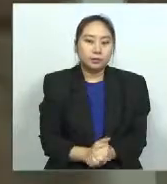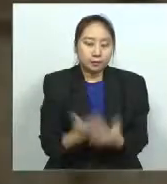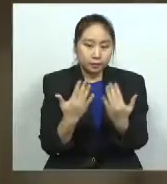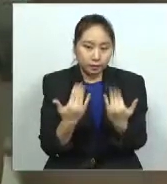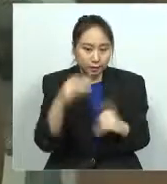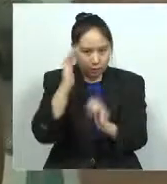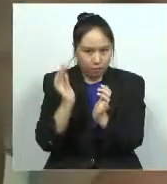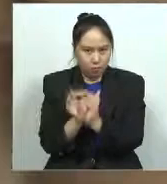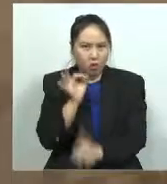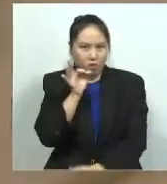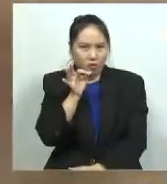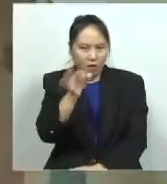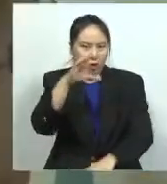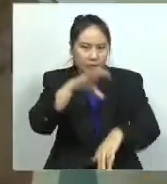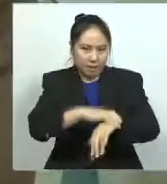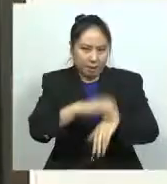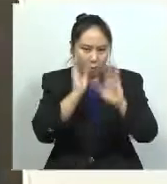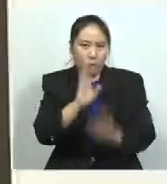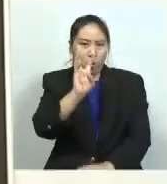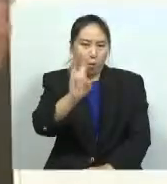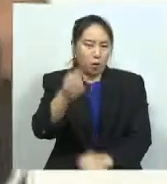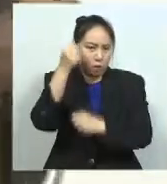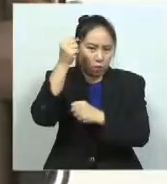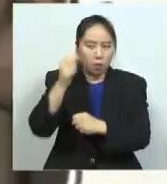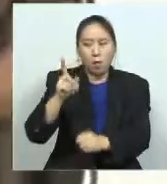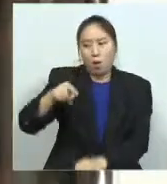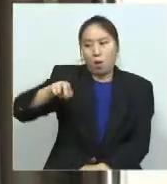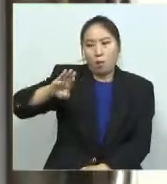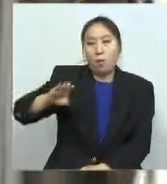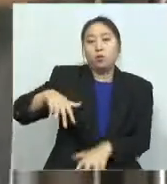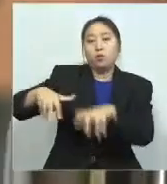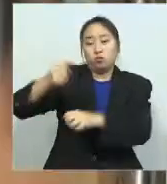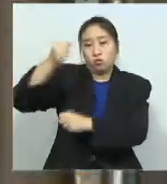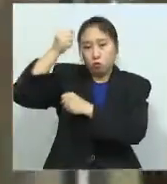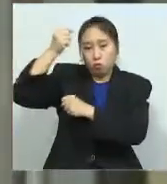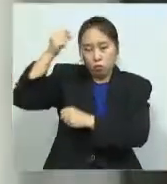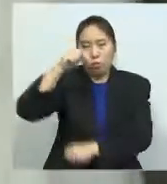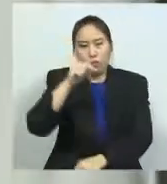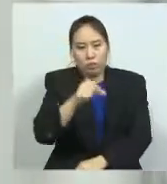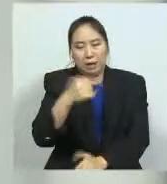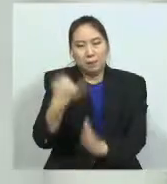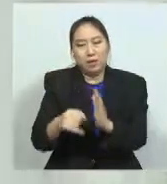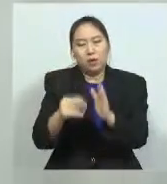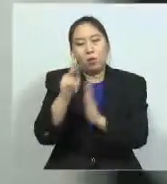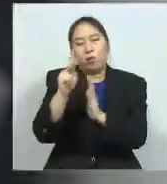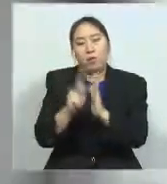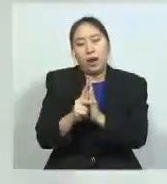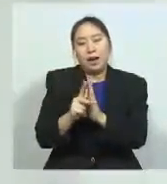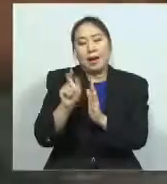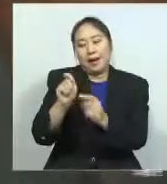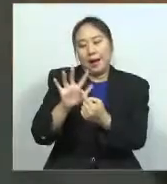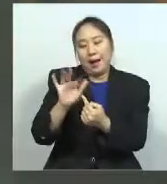รวจได้แจ้งข้อหาผู้ชุมนุม6คนตามพ.ร.บ.การชุมนุมสาธารณะความผิดประมวลกฎหมายอาญามาตรา